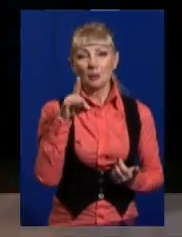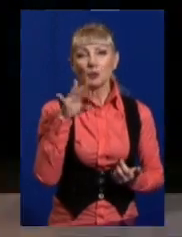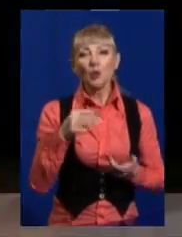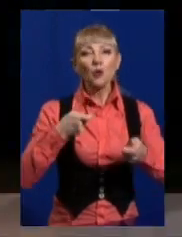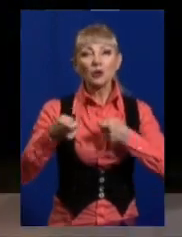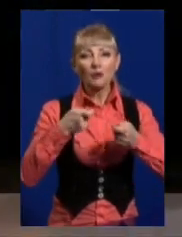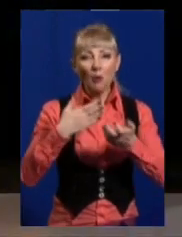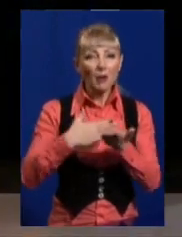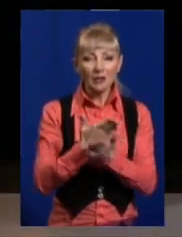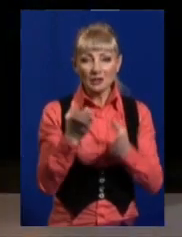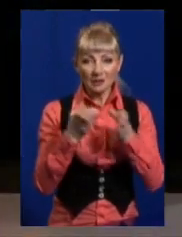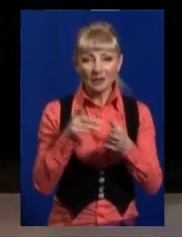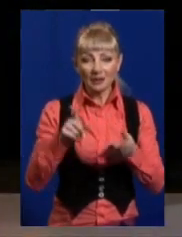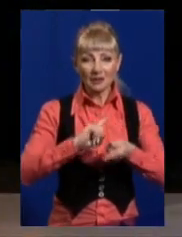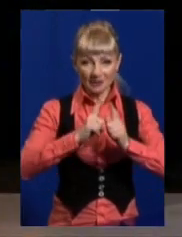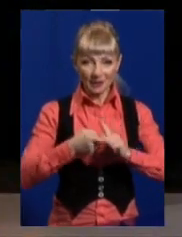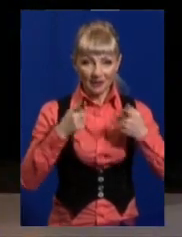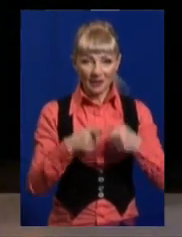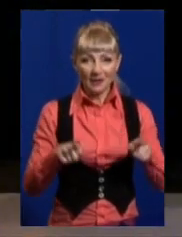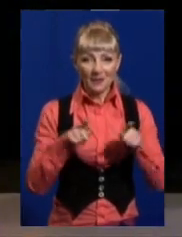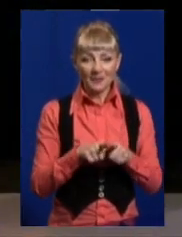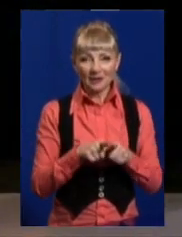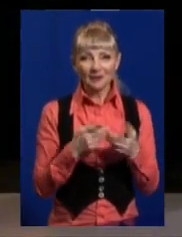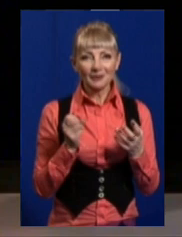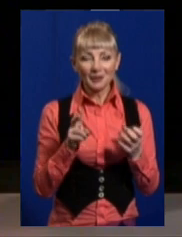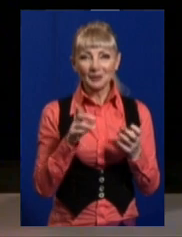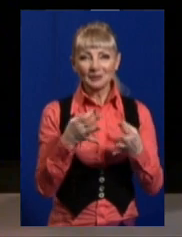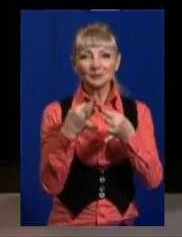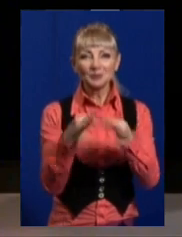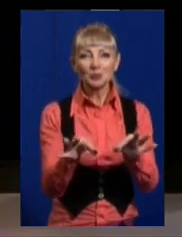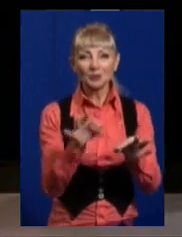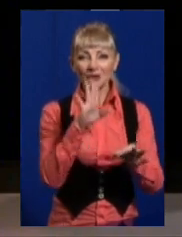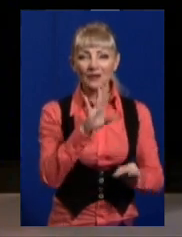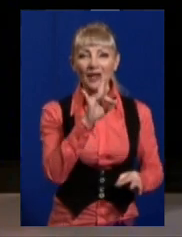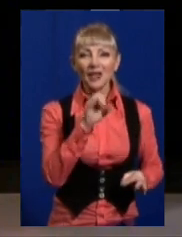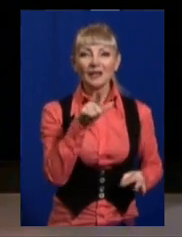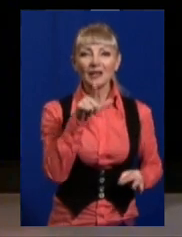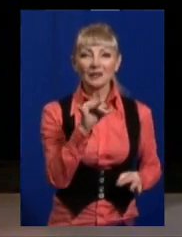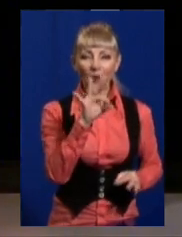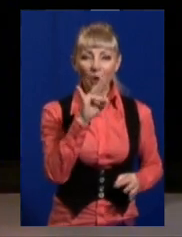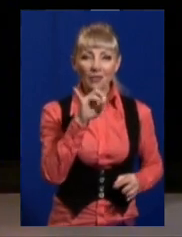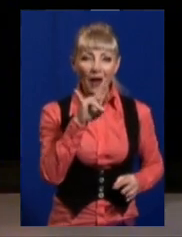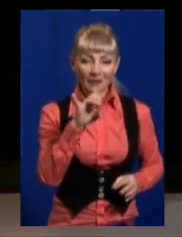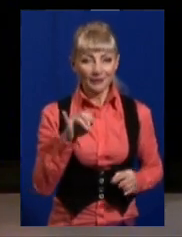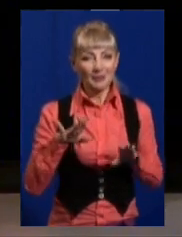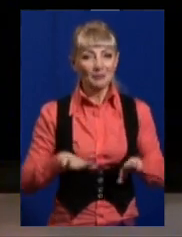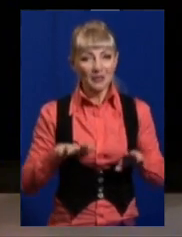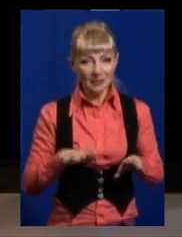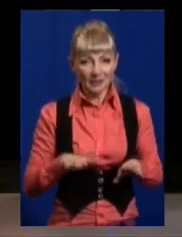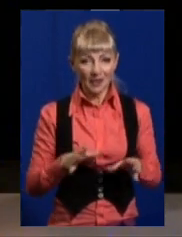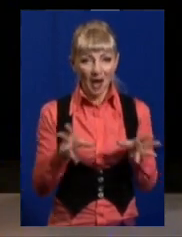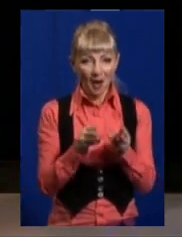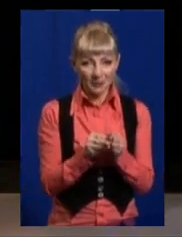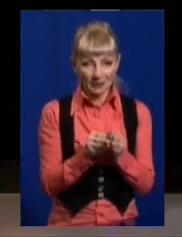сили, вона стає таким пропуском в регіональні або там місцеві в об'єднані